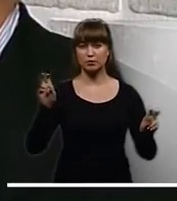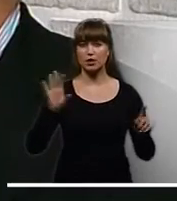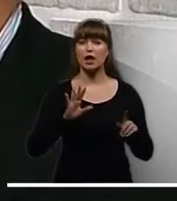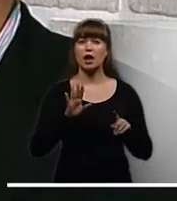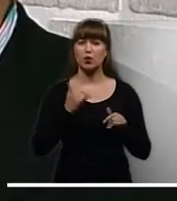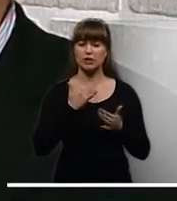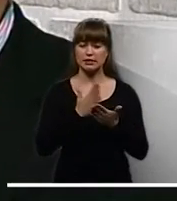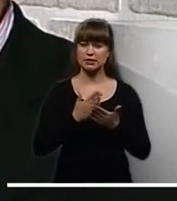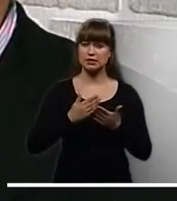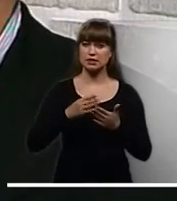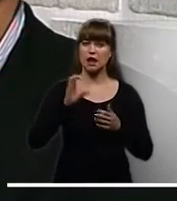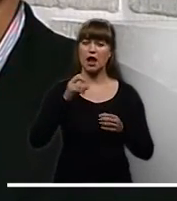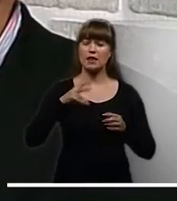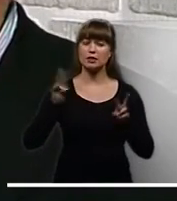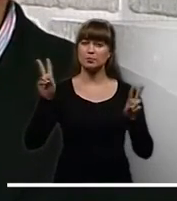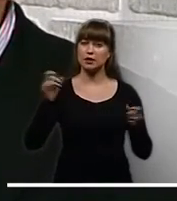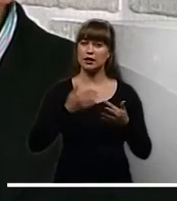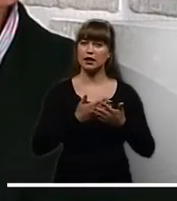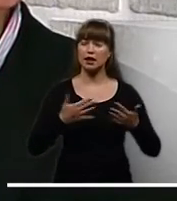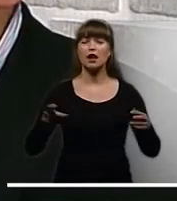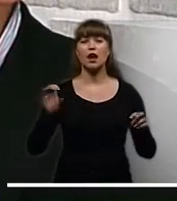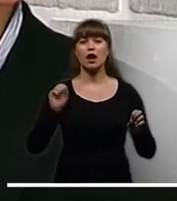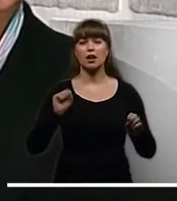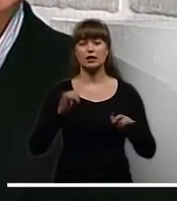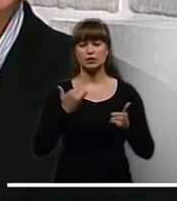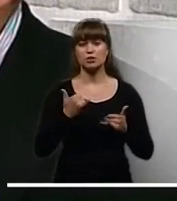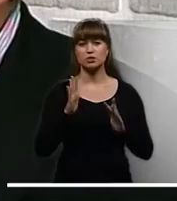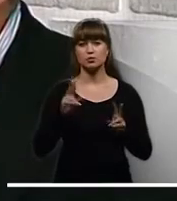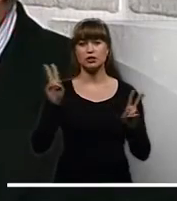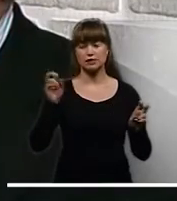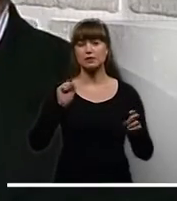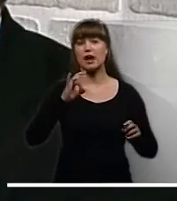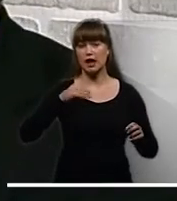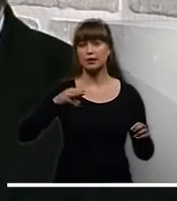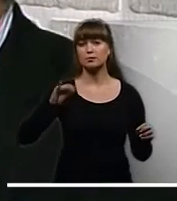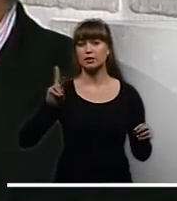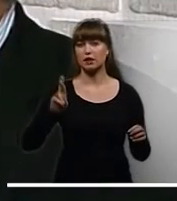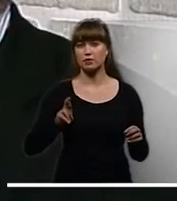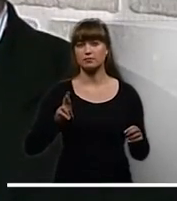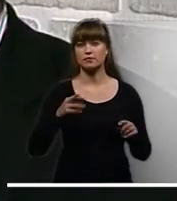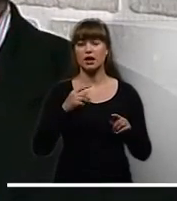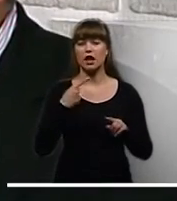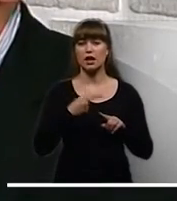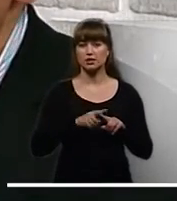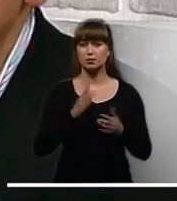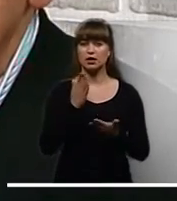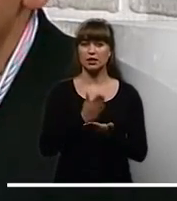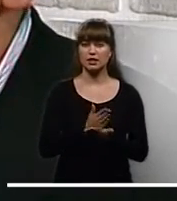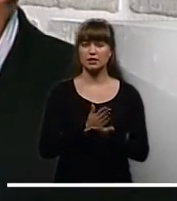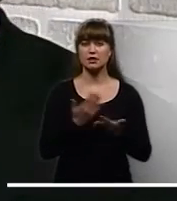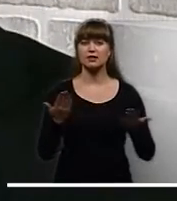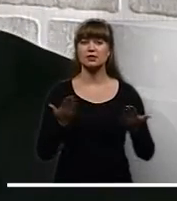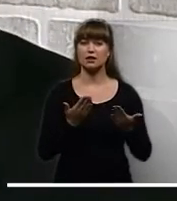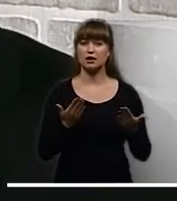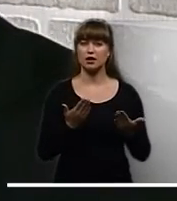нас есть монография «Аритмия», там будет где-то тысяча страниц, это будет называться аритмия. А среди них есть те аритмии, которые